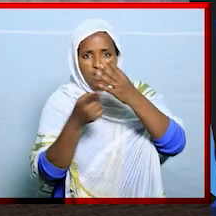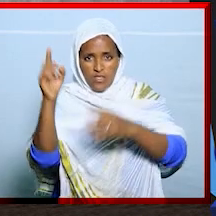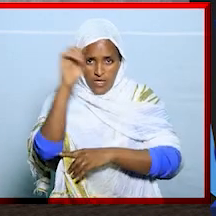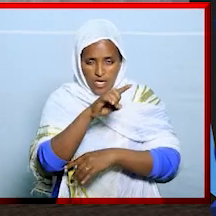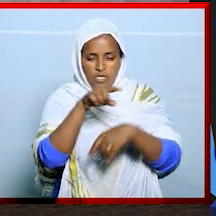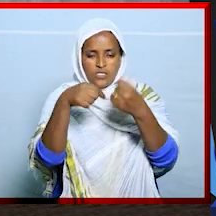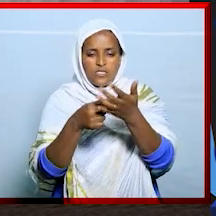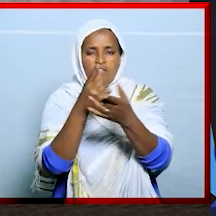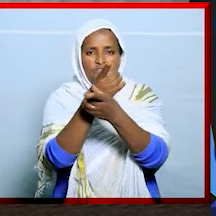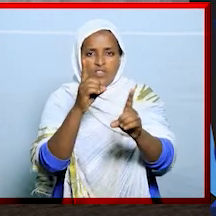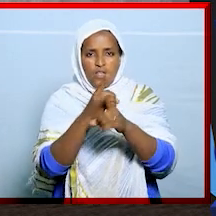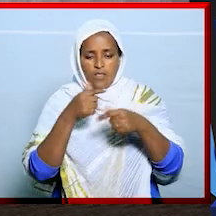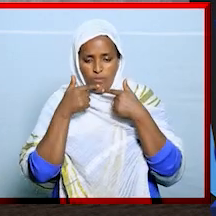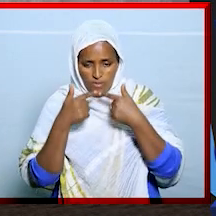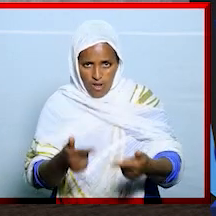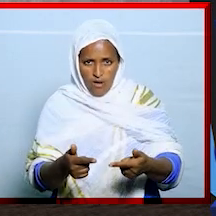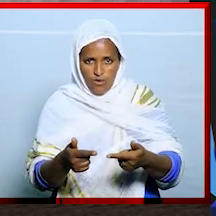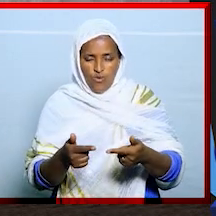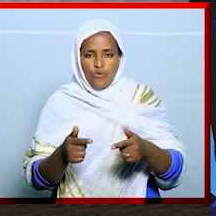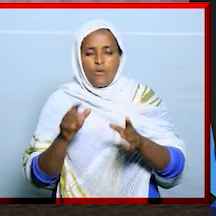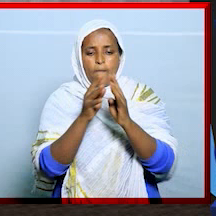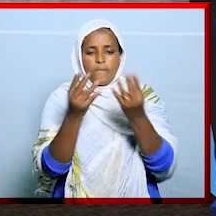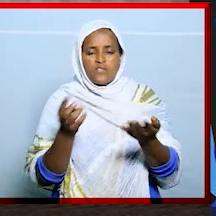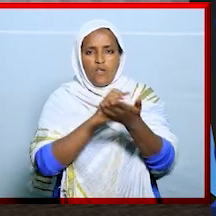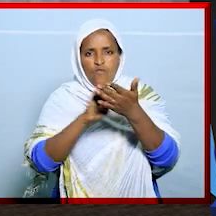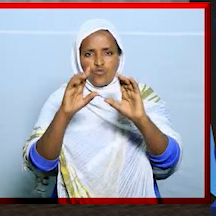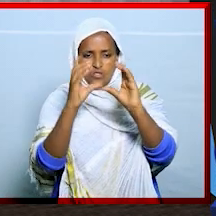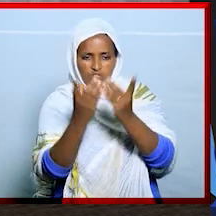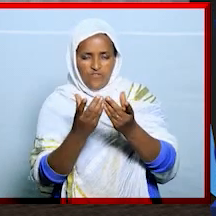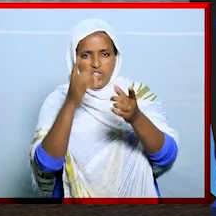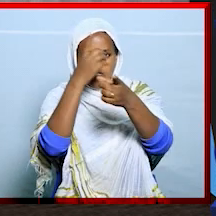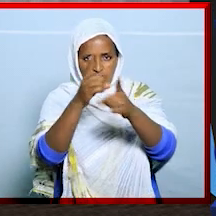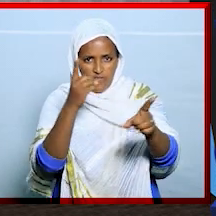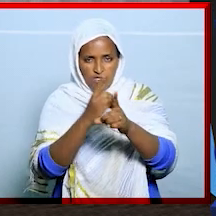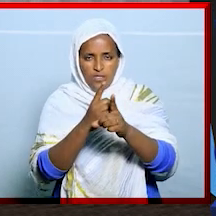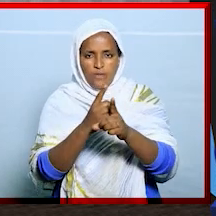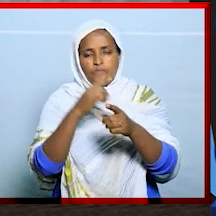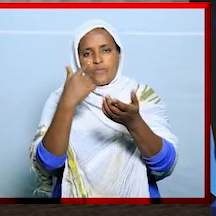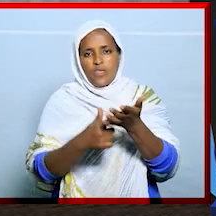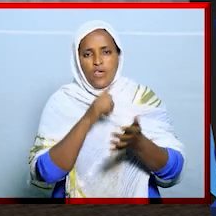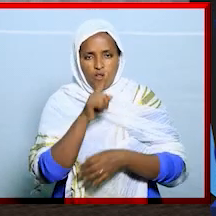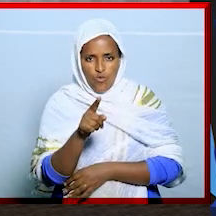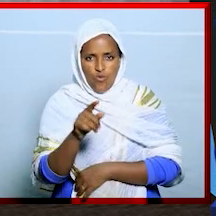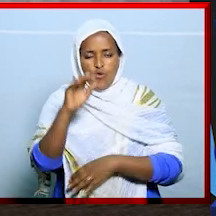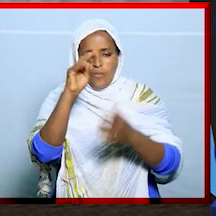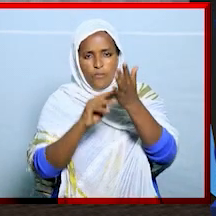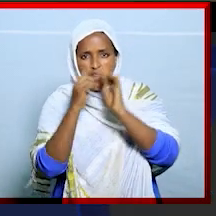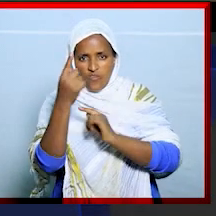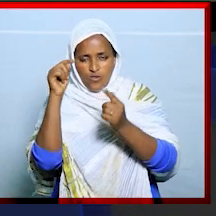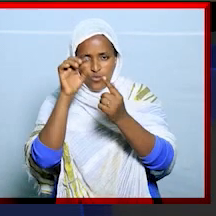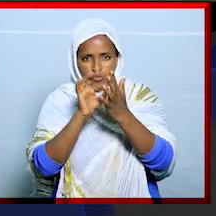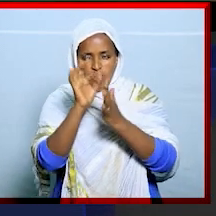የተመሰገነ ይሁን። እንግዲህ የአራተኛውን ቀን ስነ ፍጥረት የሚናገረው የመጽሐፍ ቅዱስ ክፍል ኦሪት ዘፍጥረት ይሄ